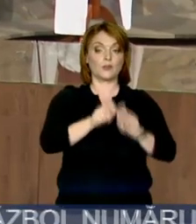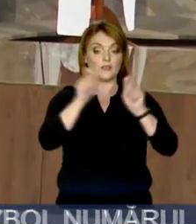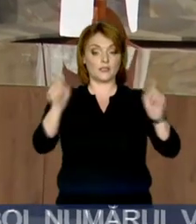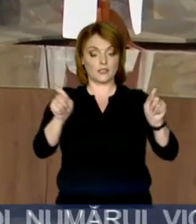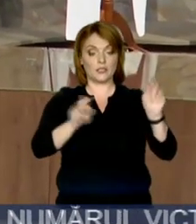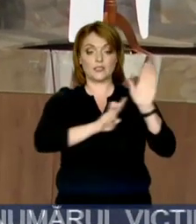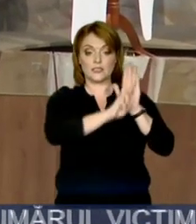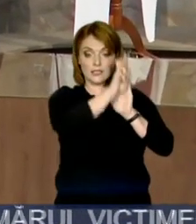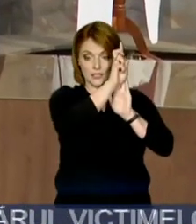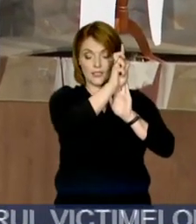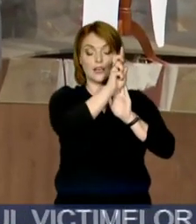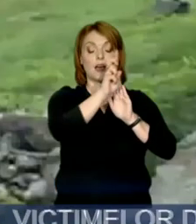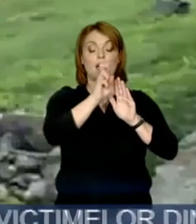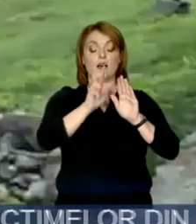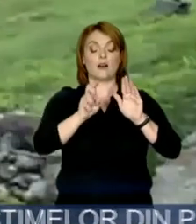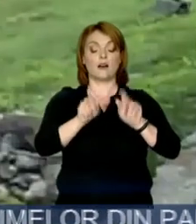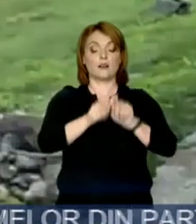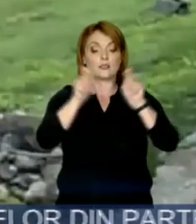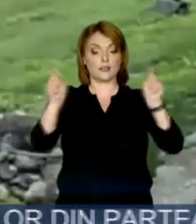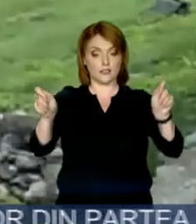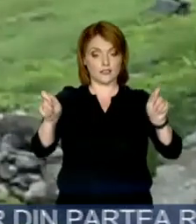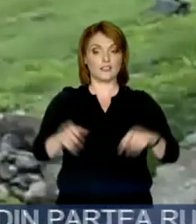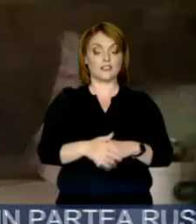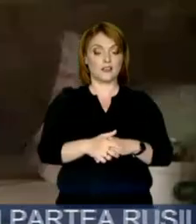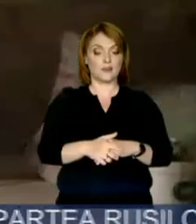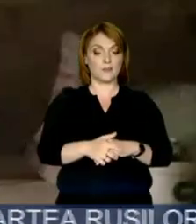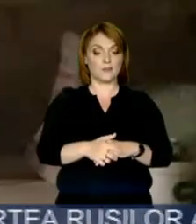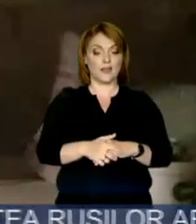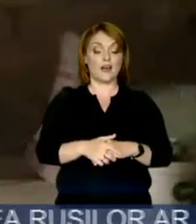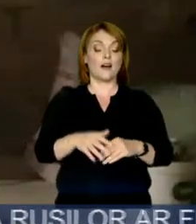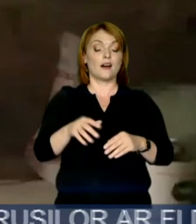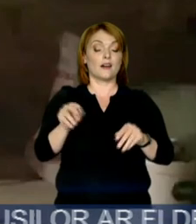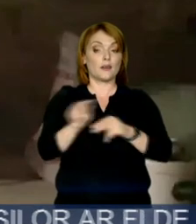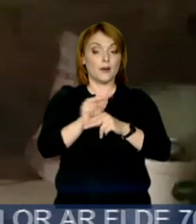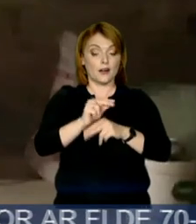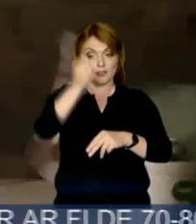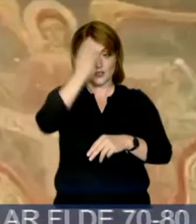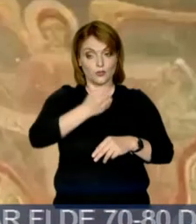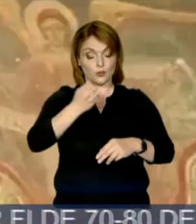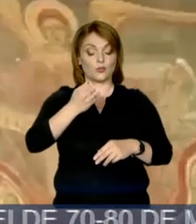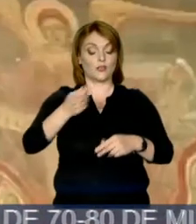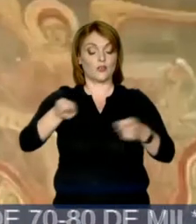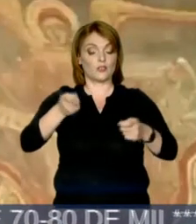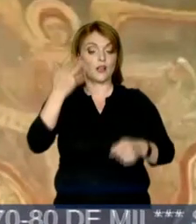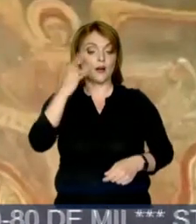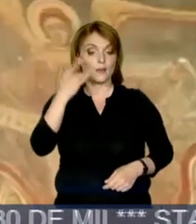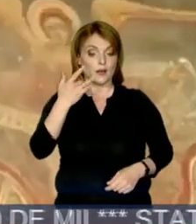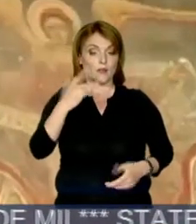Bisericii Adormirii Maicii Domnului, restaurată din bani americani, o investiție de